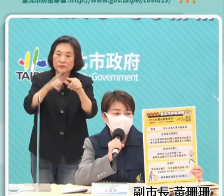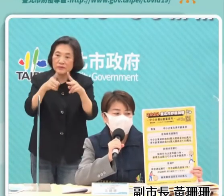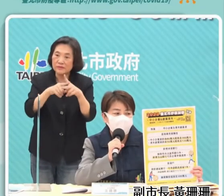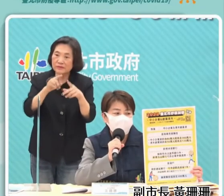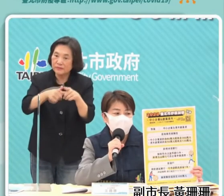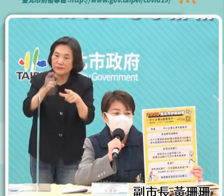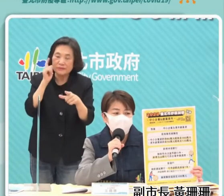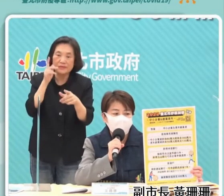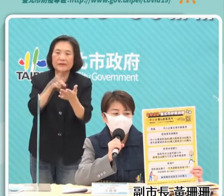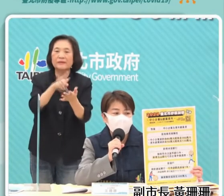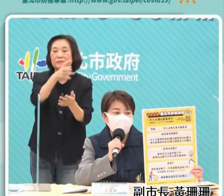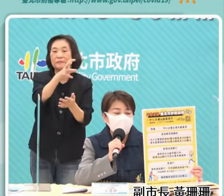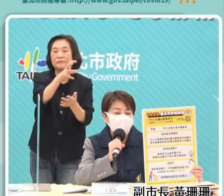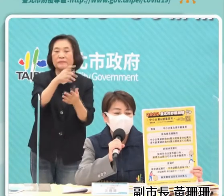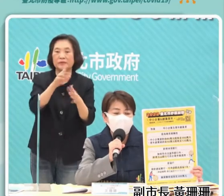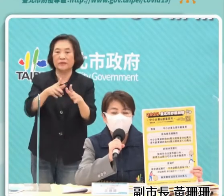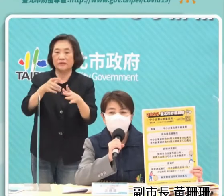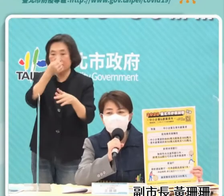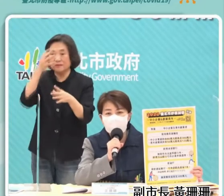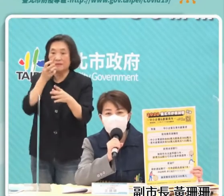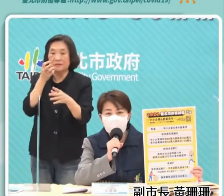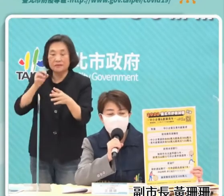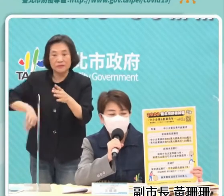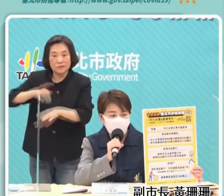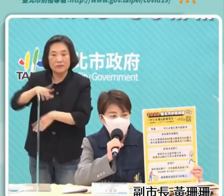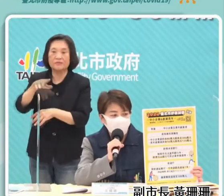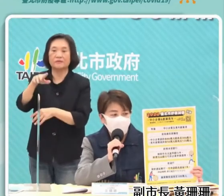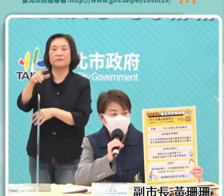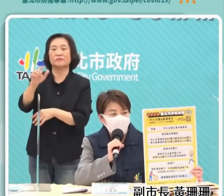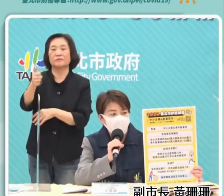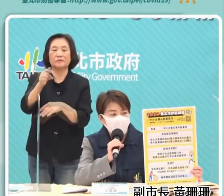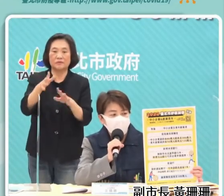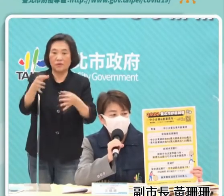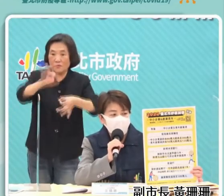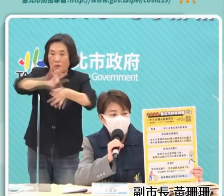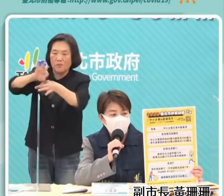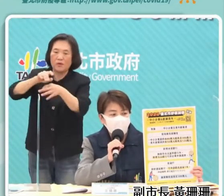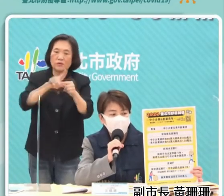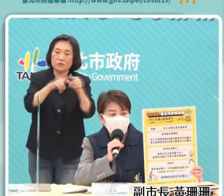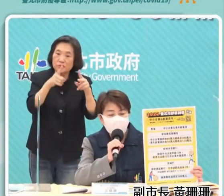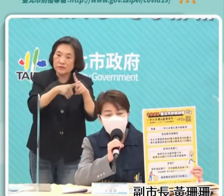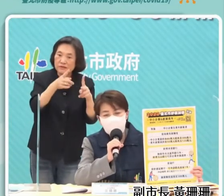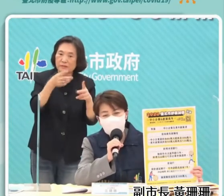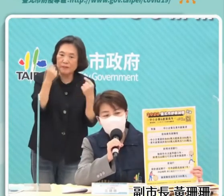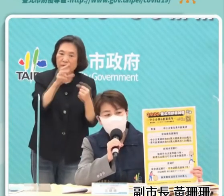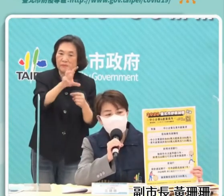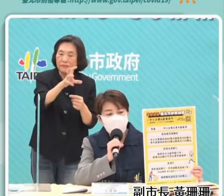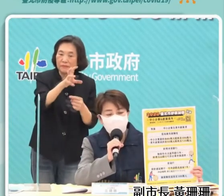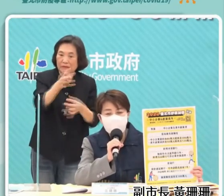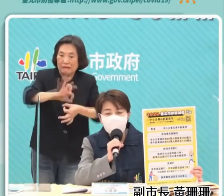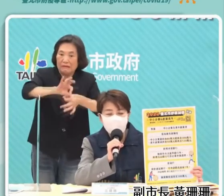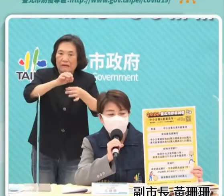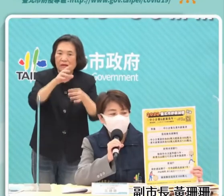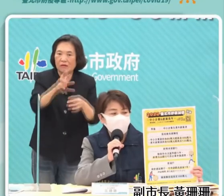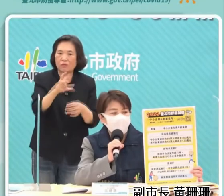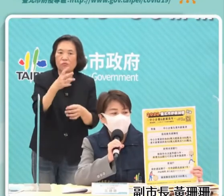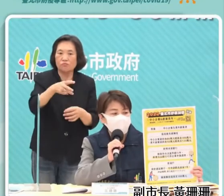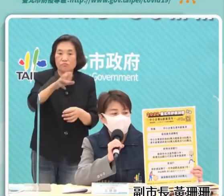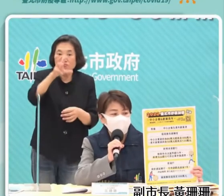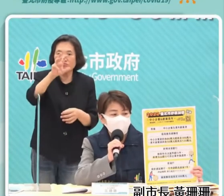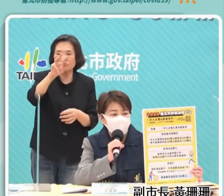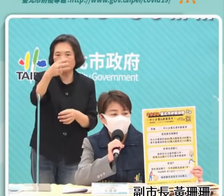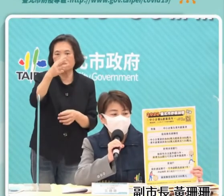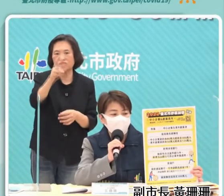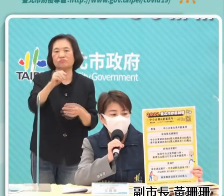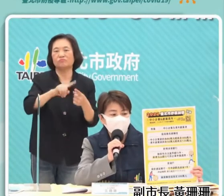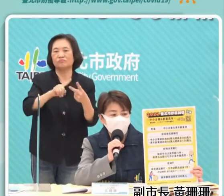万，青创是50万，这一次都分别调高它的额度，中小企业贷款从80万提高到300万，青